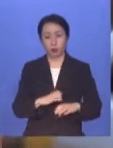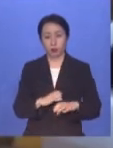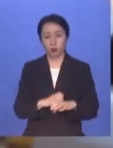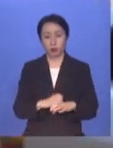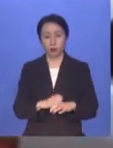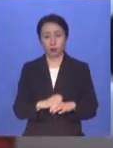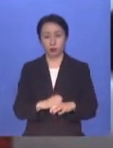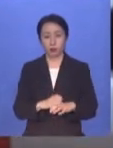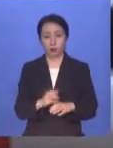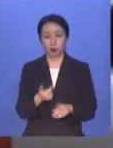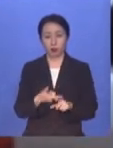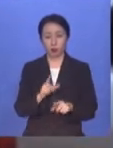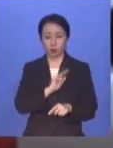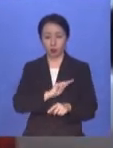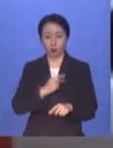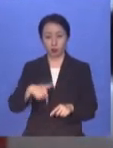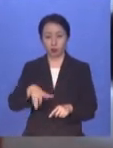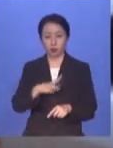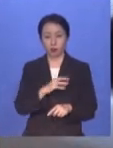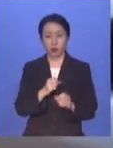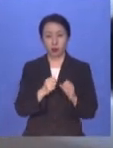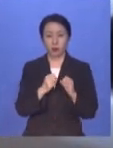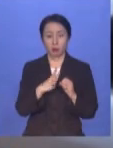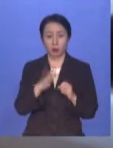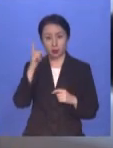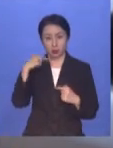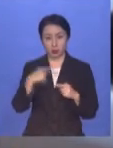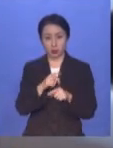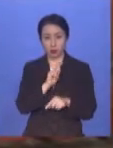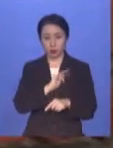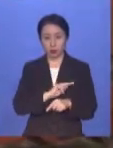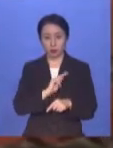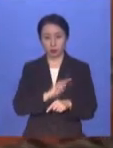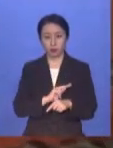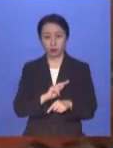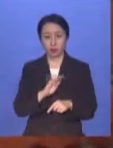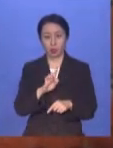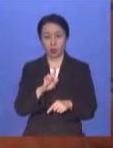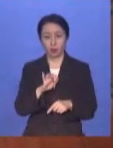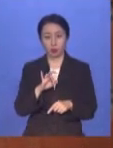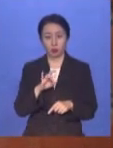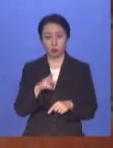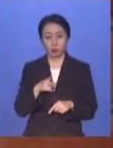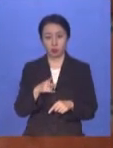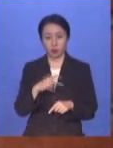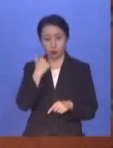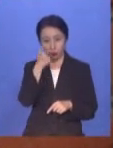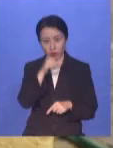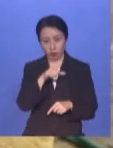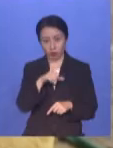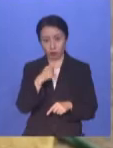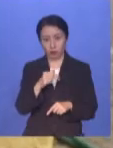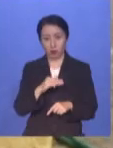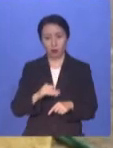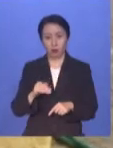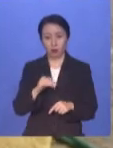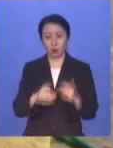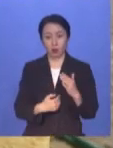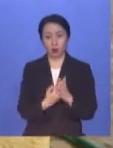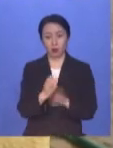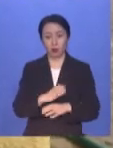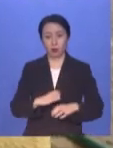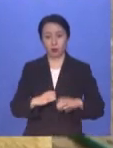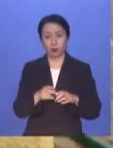бұзу керек. Бұл жұмыстардың барлығына 15 техника жұмылдырылды. Игорь Калмыков 2016 жылдың ақпан айында жаңа үйге көшіп